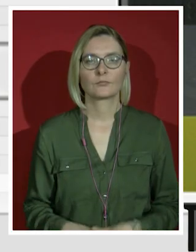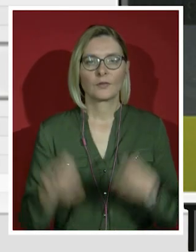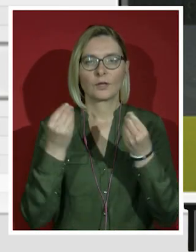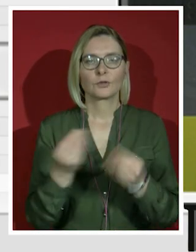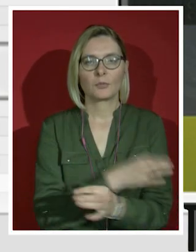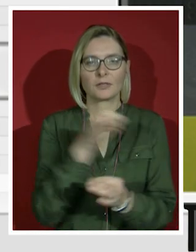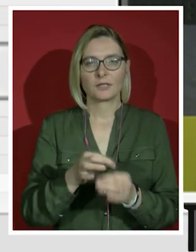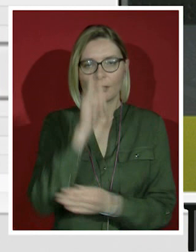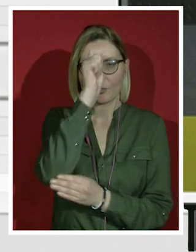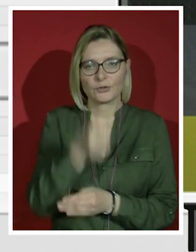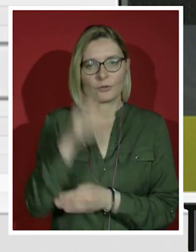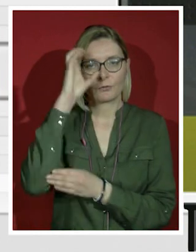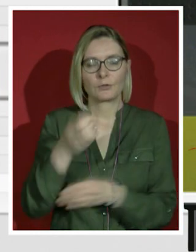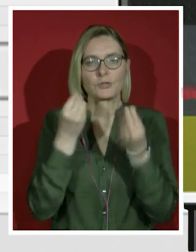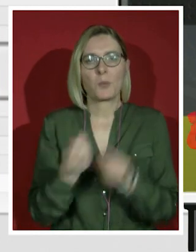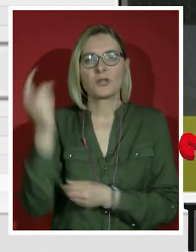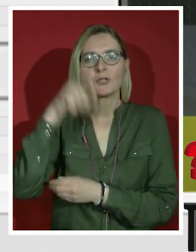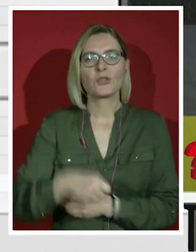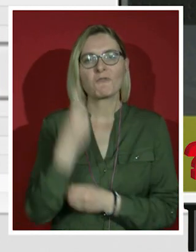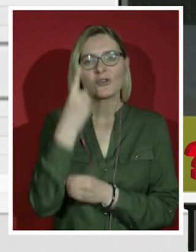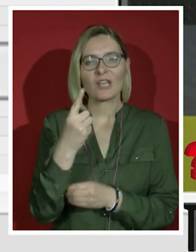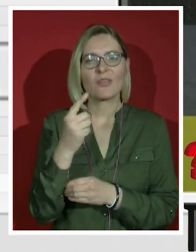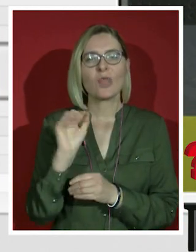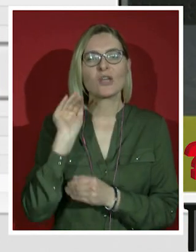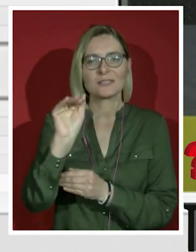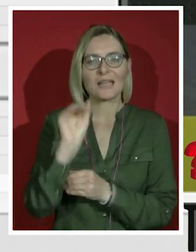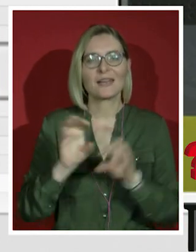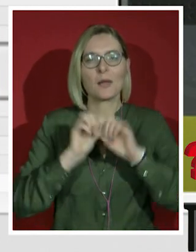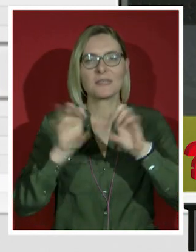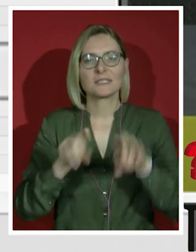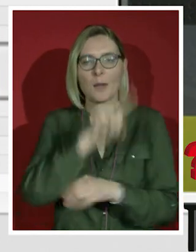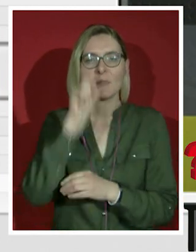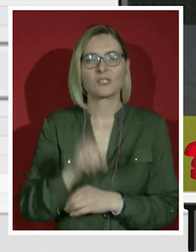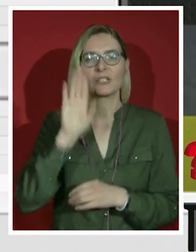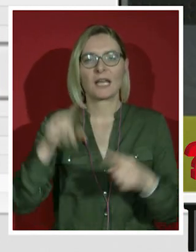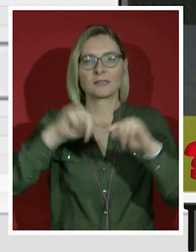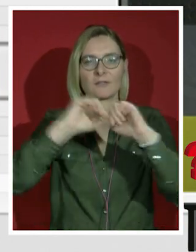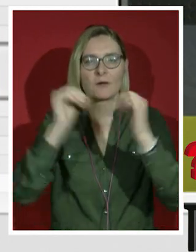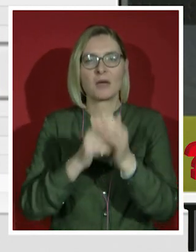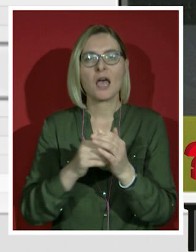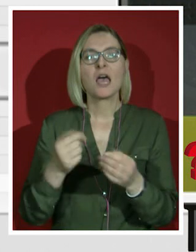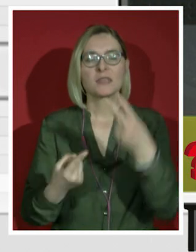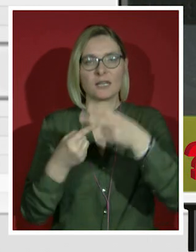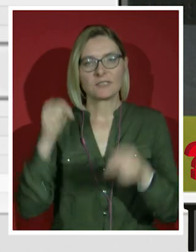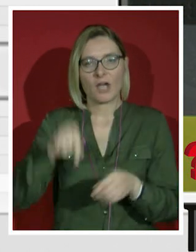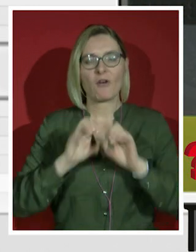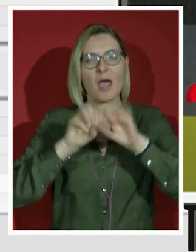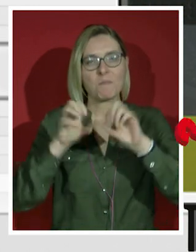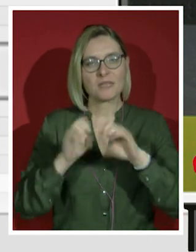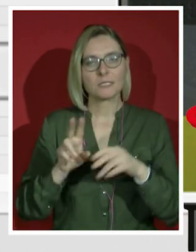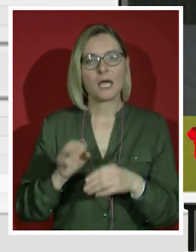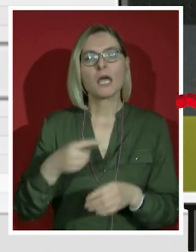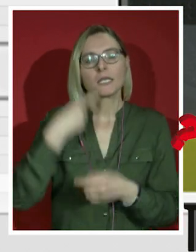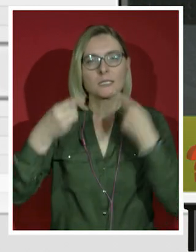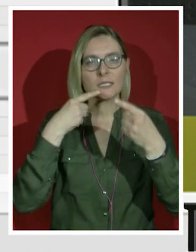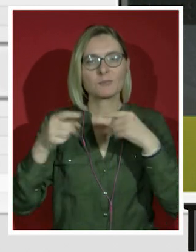Dobar den, počitovani gledači, dobri ni dojdovte во уште едно издание на емисијата Прашалник на ТВМ Телевизија. Оваа емисија ја посветуваме